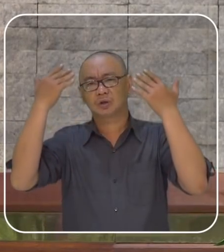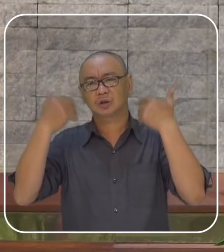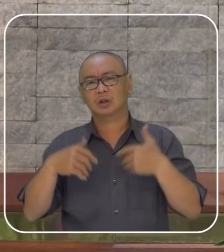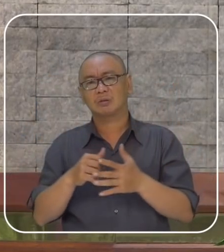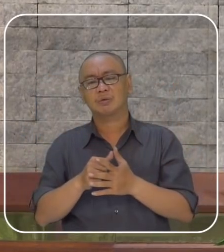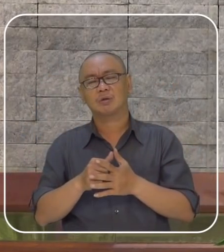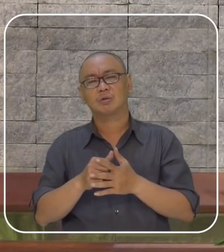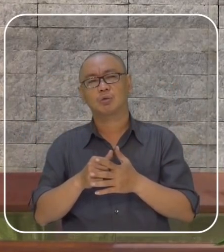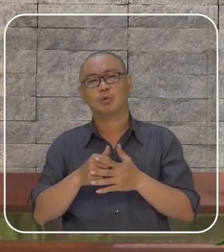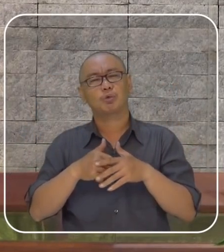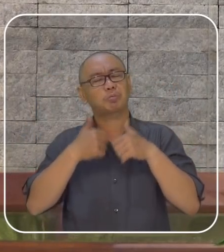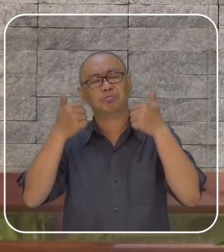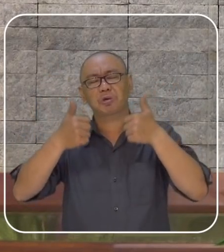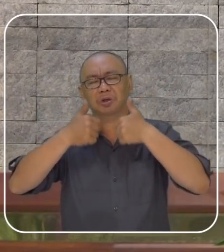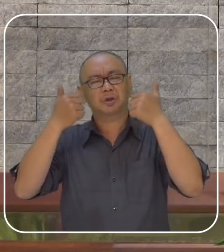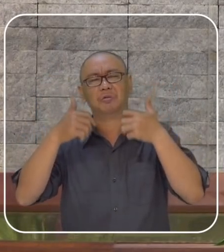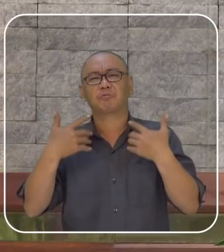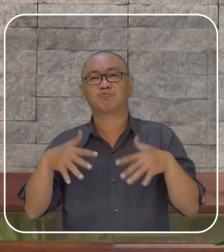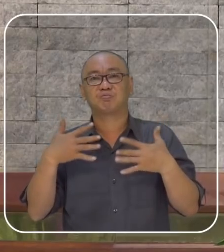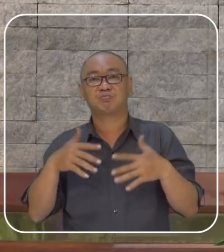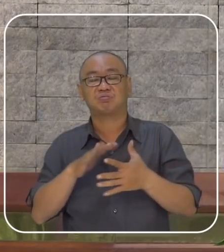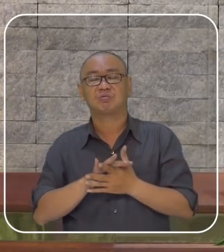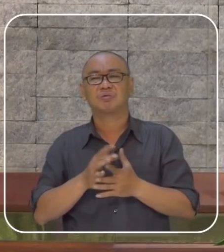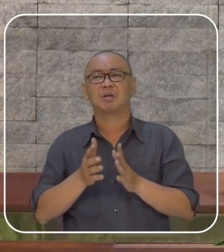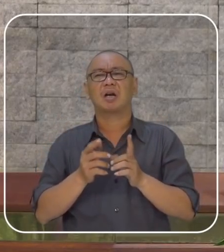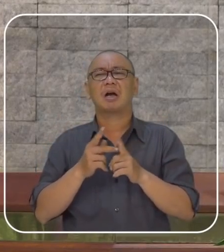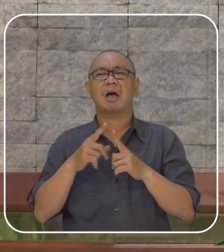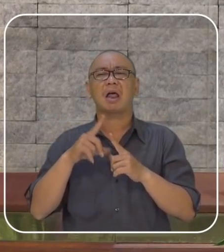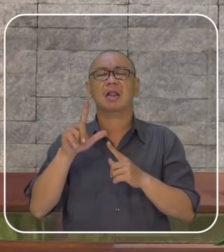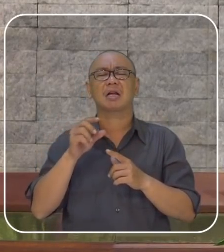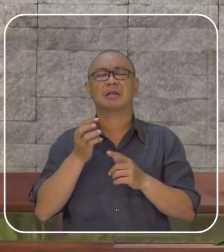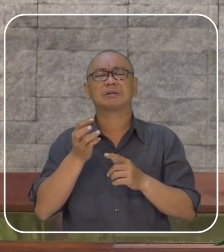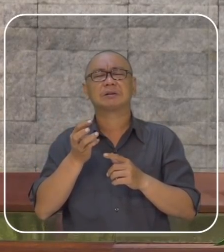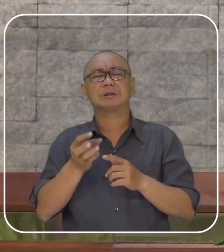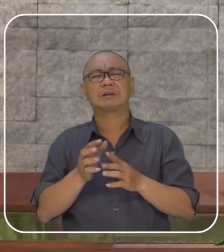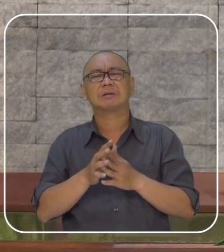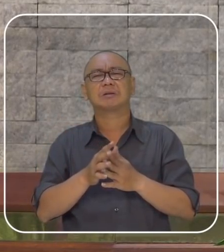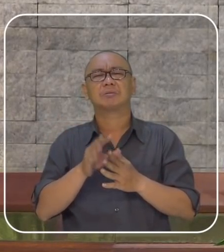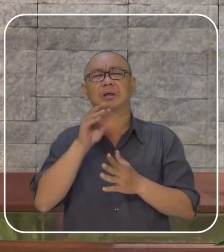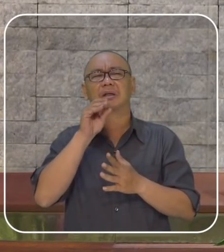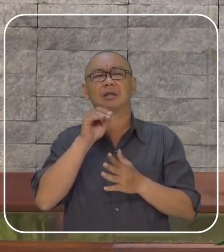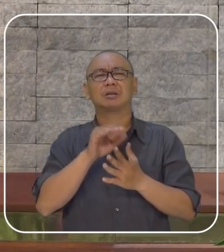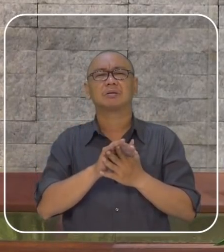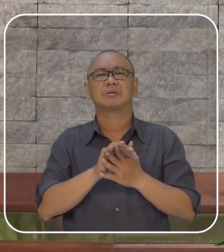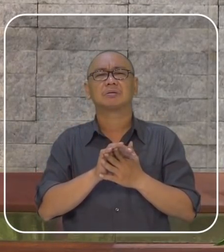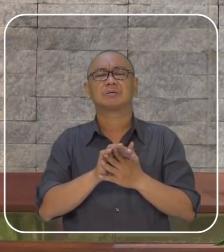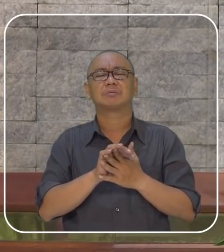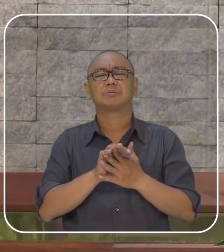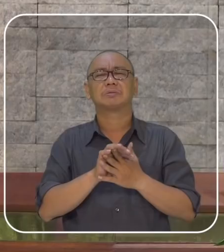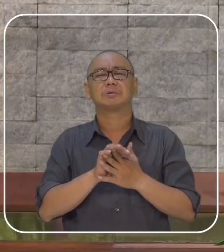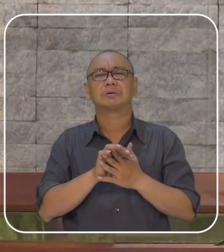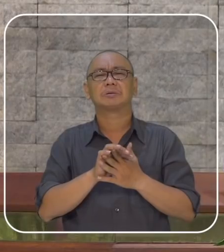yang luar biasa begitu, tidak. Tetapi kadang-kadang dari hal-hal yang kecil, dari perkataan-perkataan yang kemudian